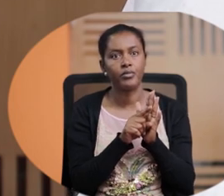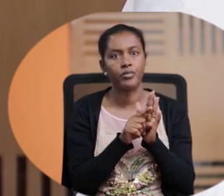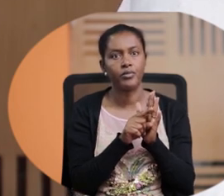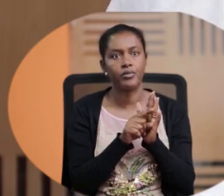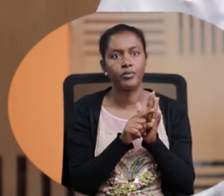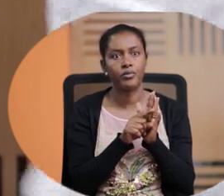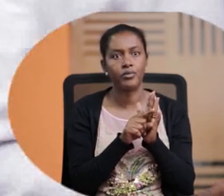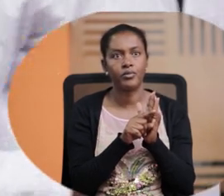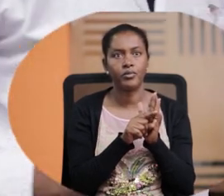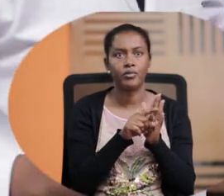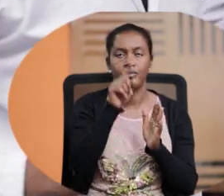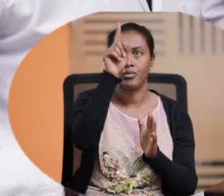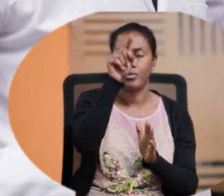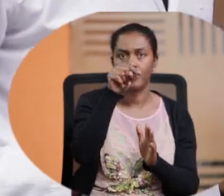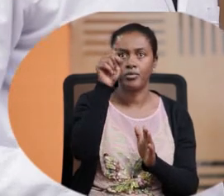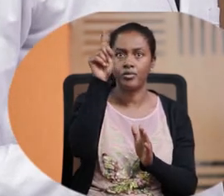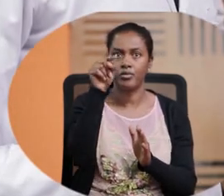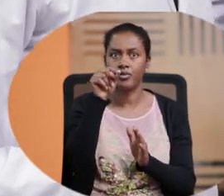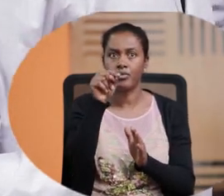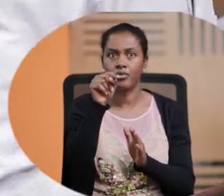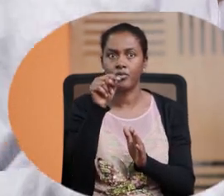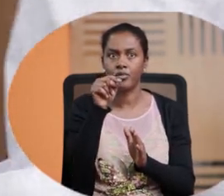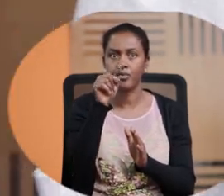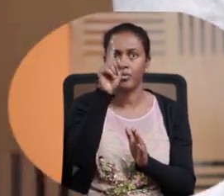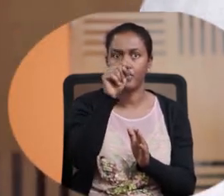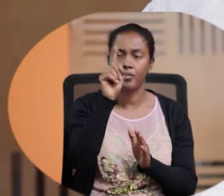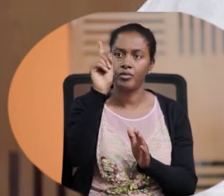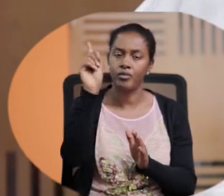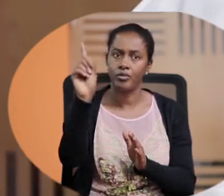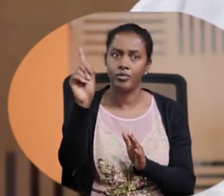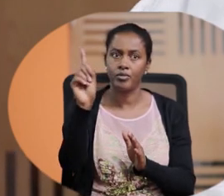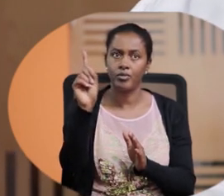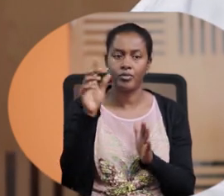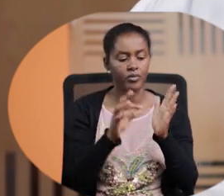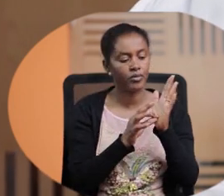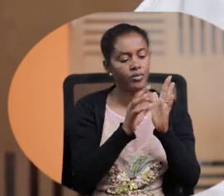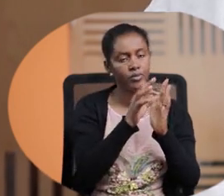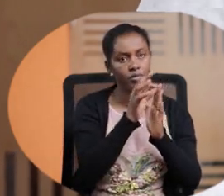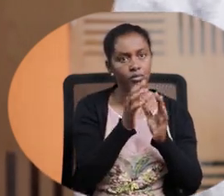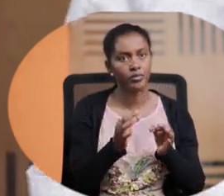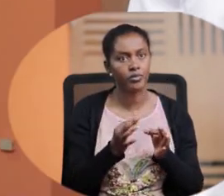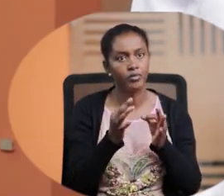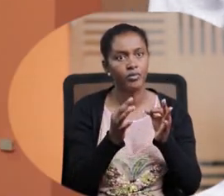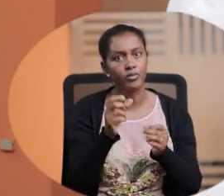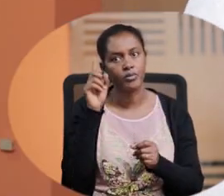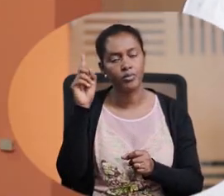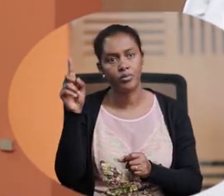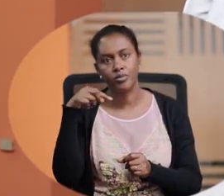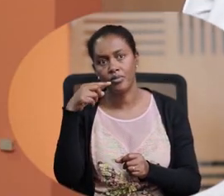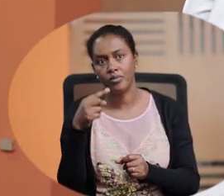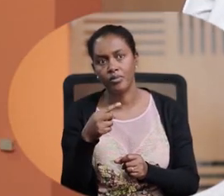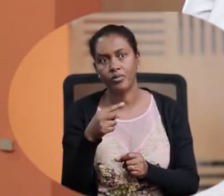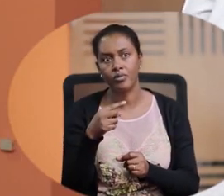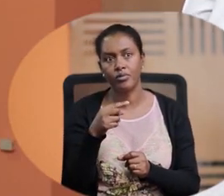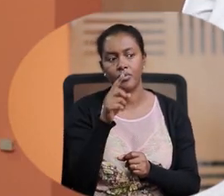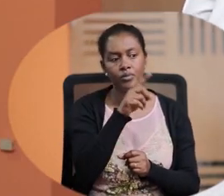sararri xixiqqoon olii gadee kun tokko jedhamti kun tokko bakka bu'a. Inni kunis lakkoofsaan yeroo ibsun tokko jechuudha. Sararri